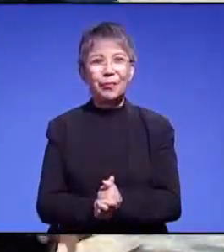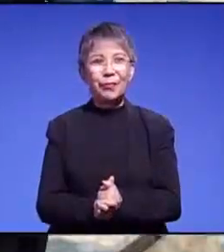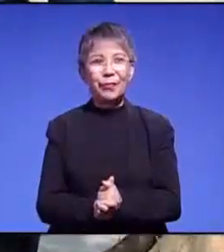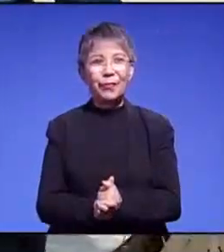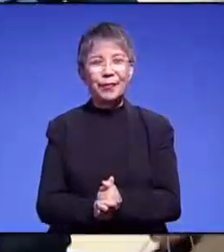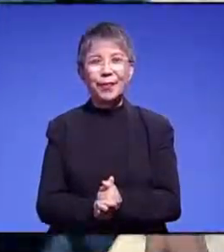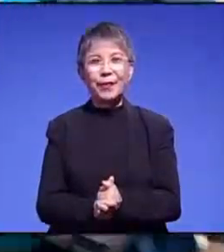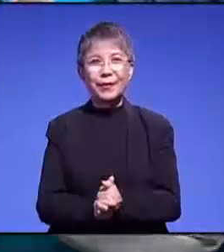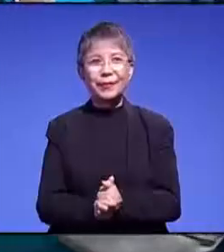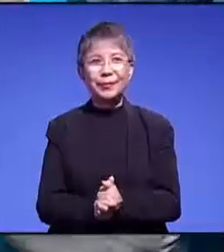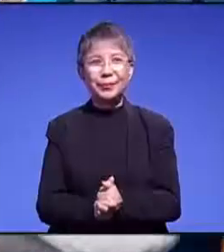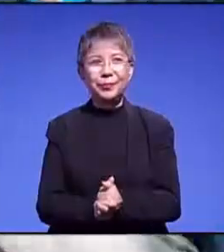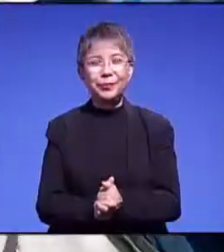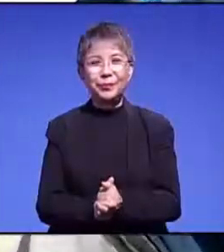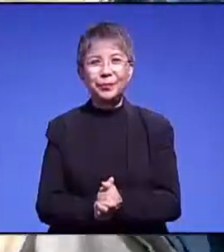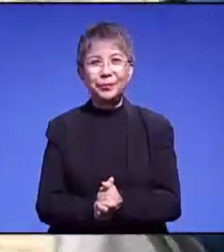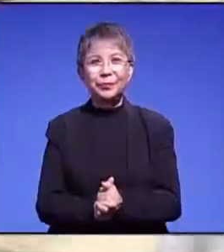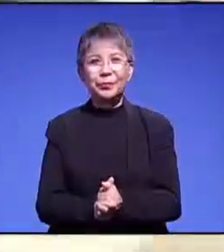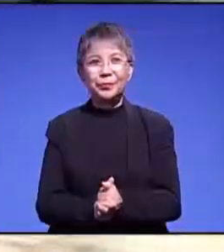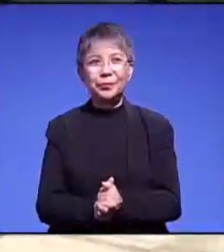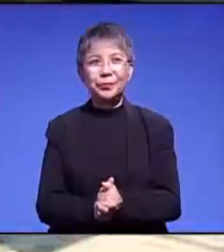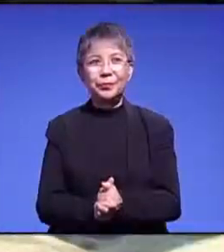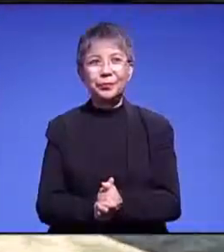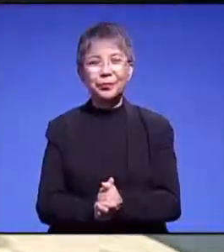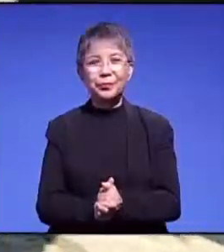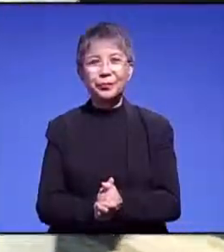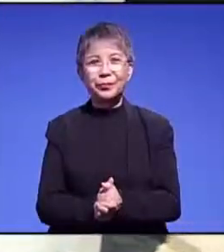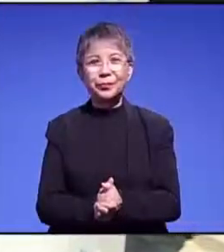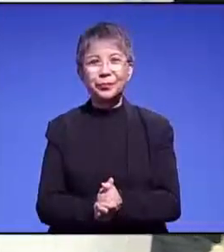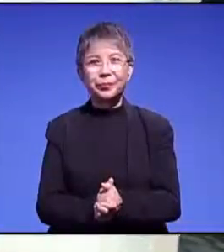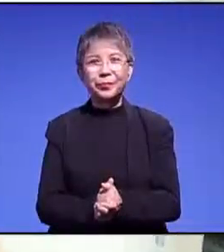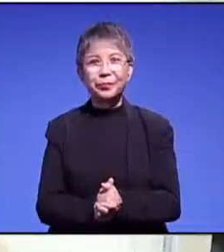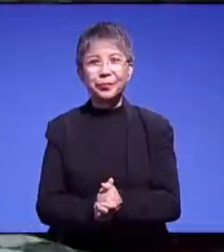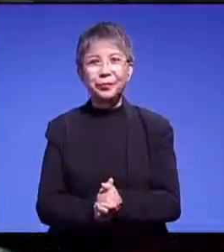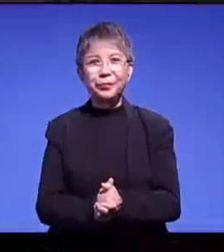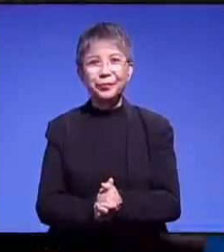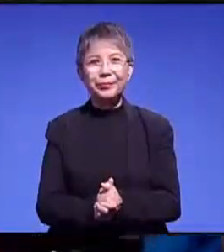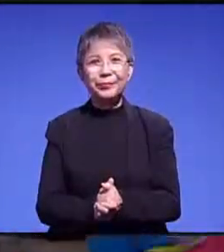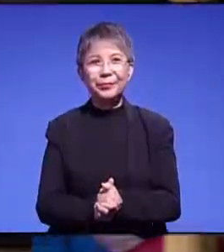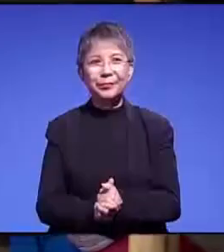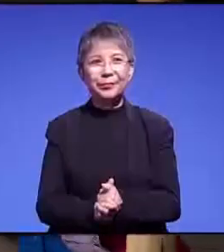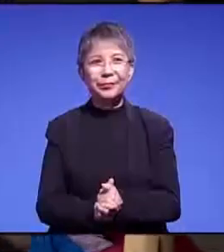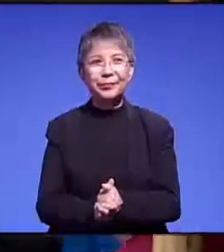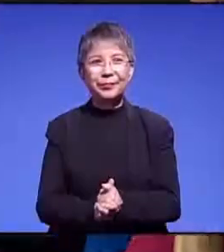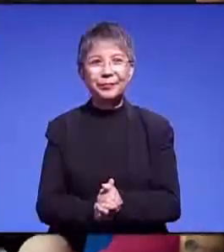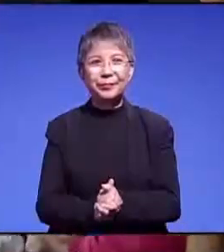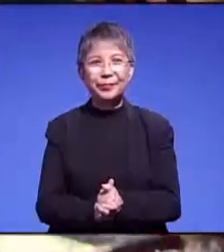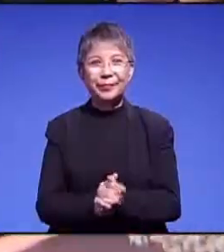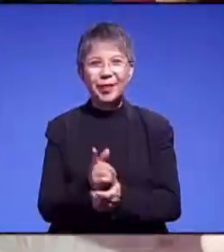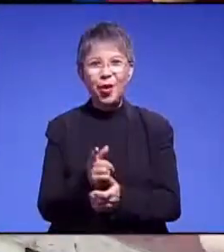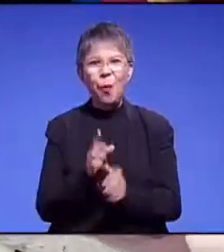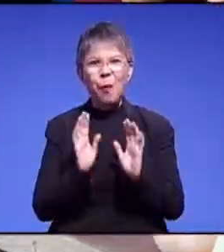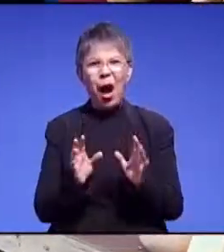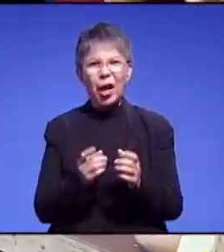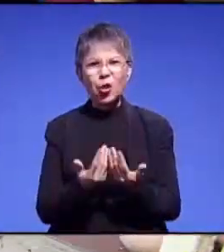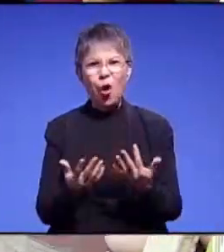Dipakai dong, mau jualan biar sehat-sehat ibunya ya. Mari. Ya, mari, Pak. Maskernya kemana, Pak? Kok nggak